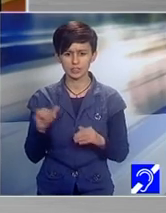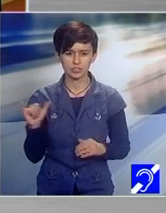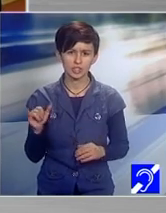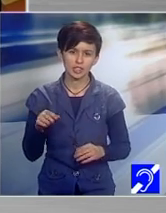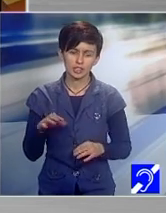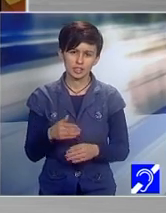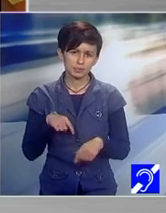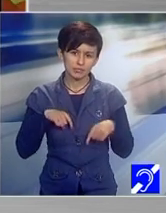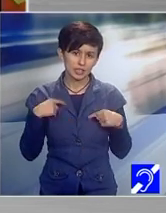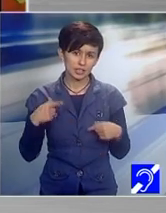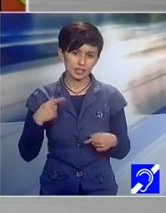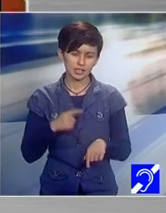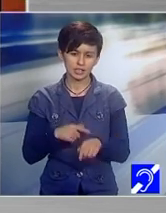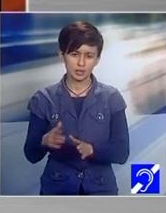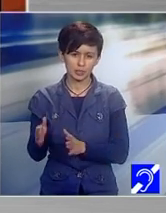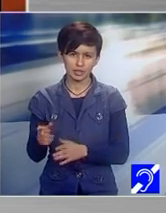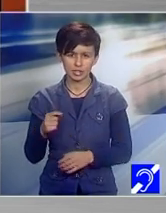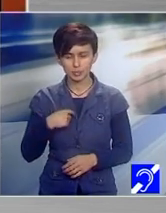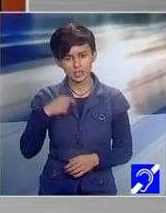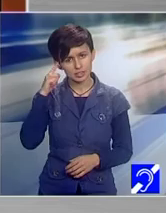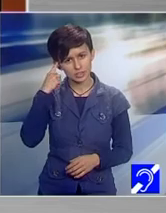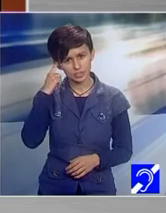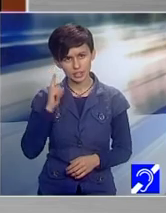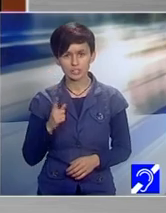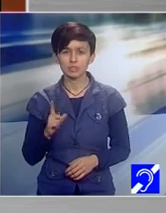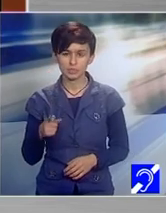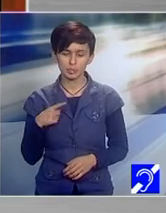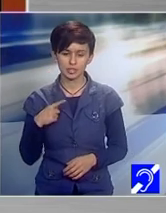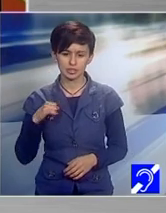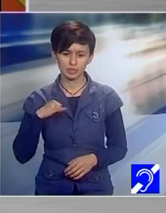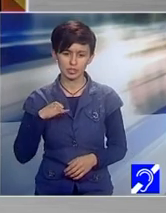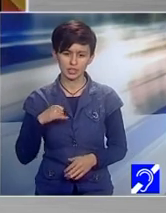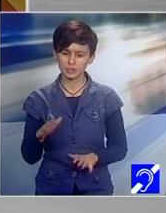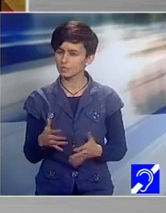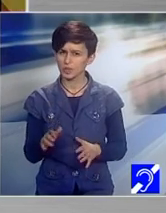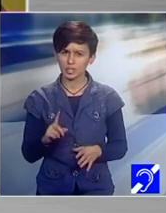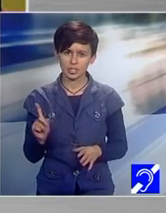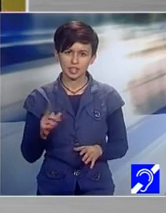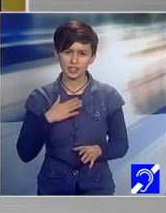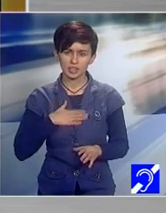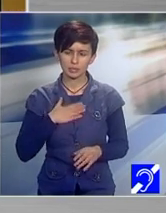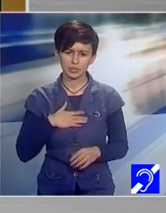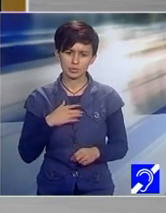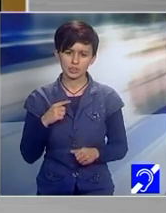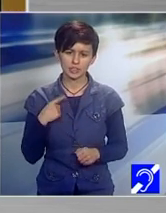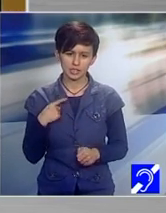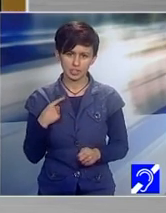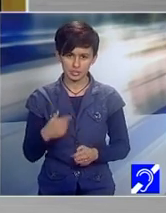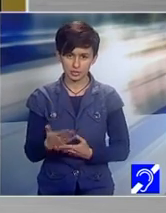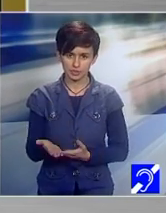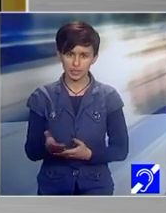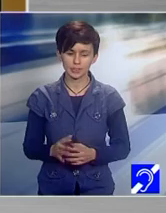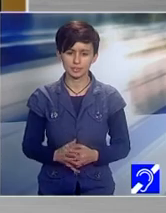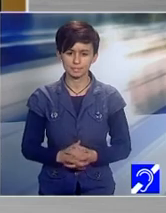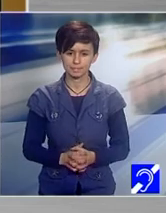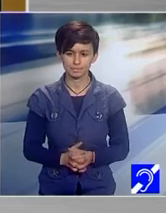aminte. Și trebuie să fim interesați, încă o dată, oricât de neatractivă ar putea să fie oferta, nu